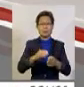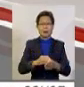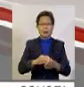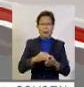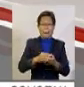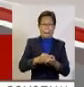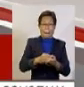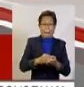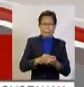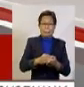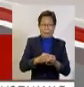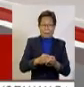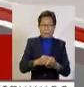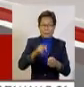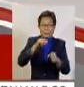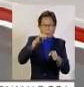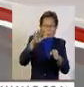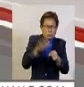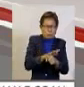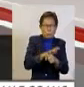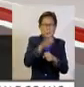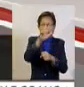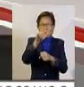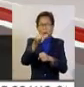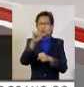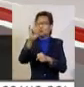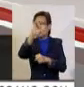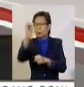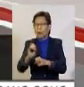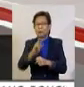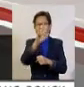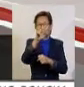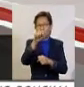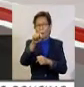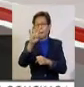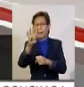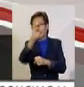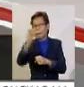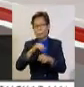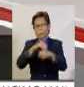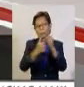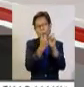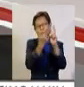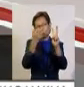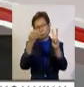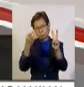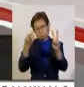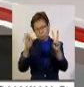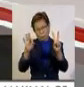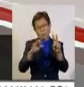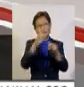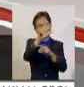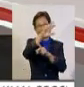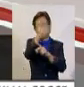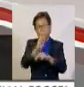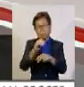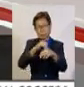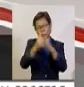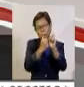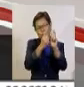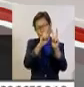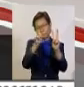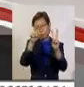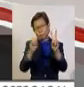fiskal dijangka 3.7% tahun ini, 3.4% pada 2019, 3% pada 2020